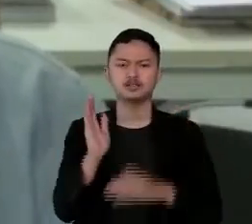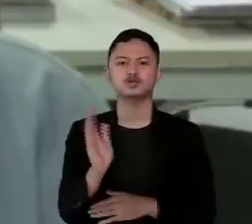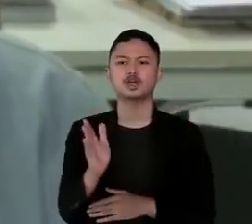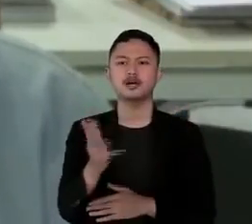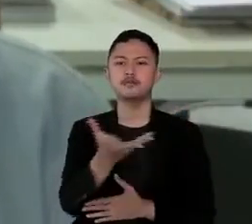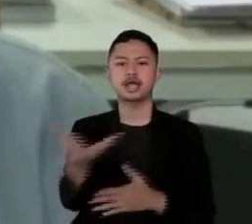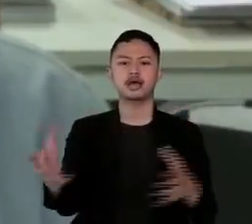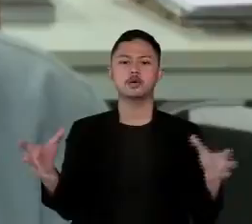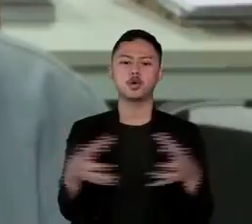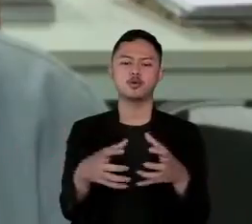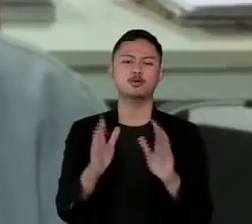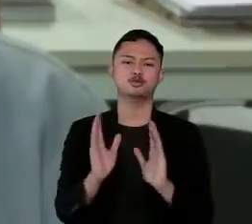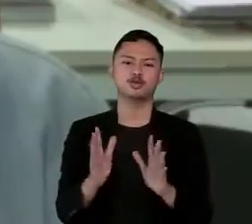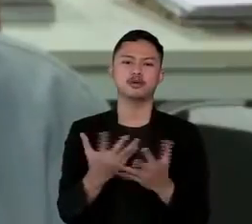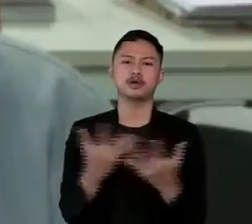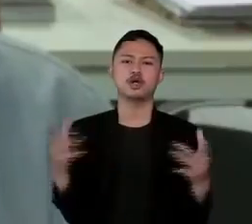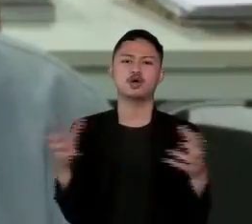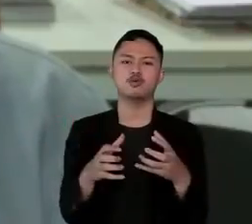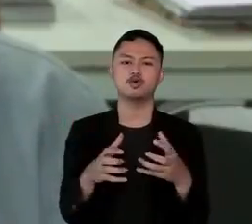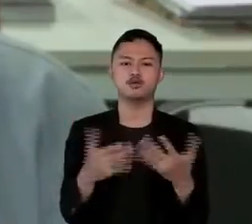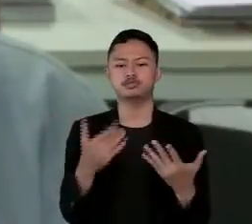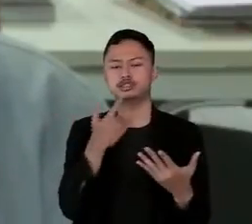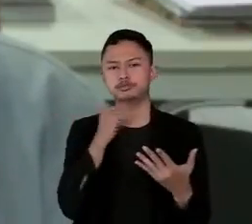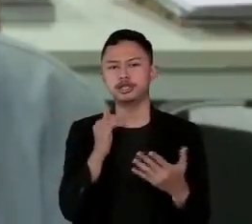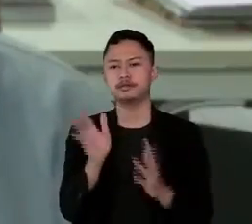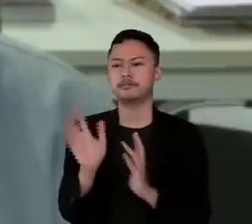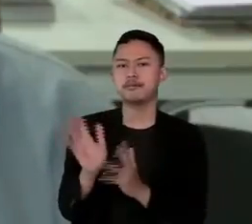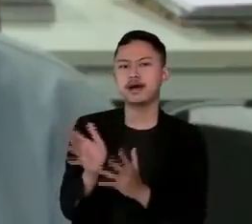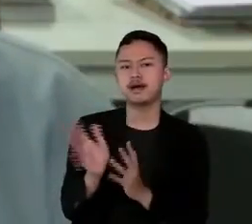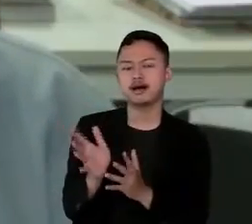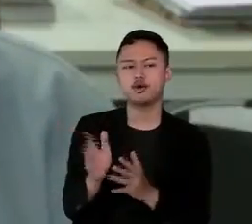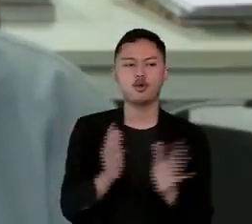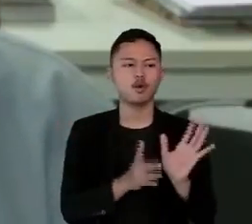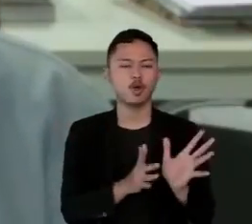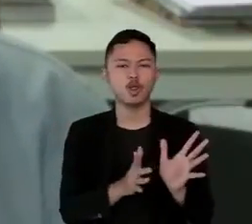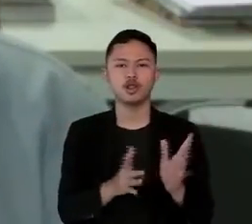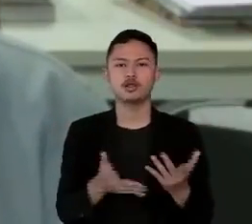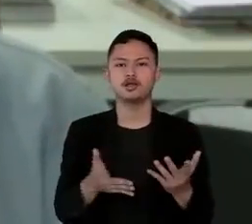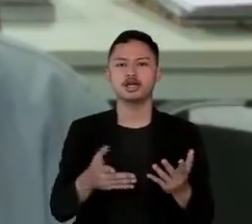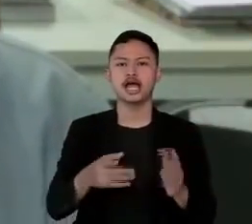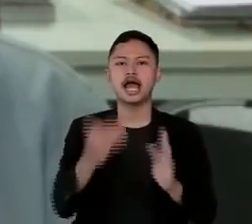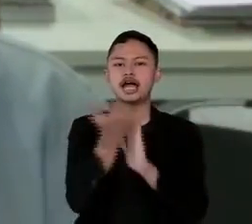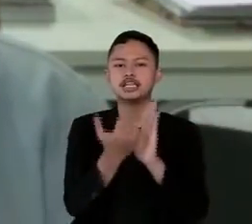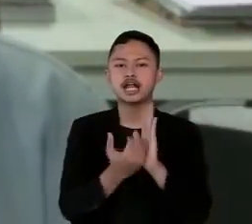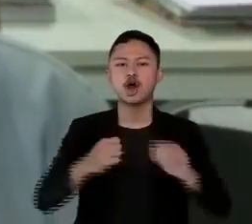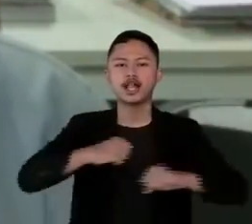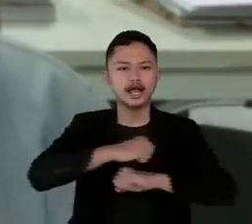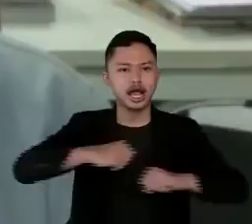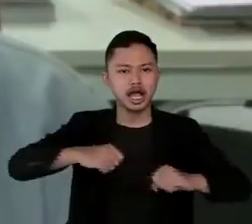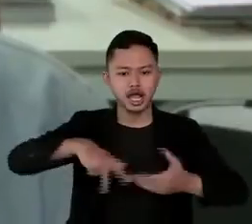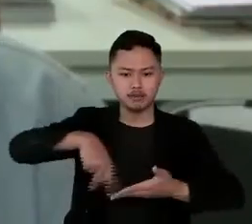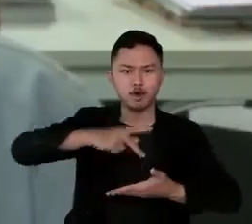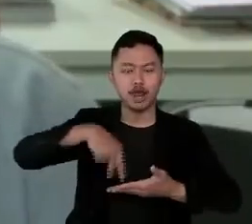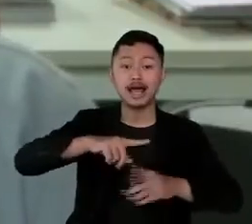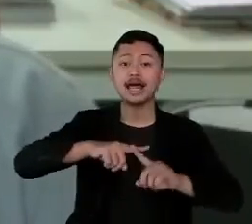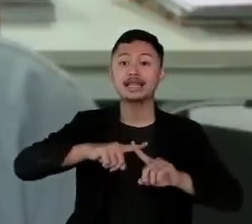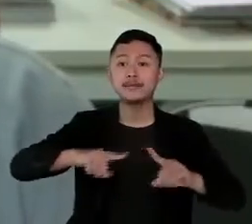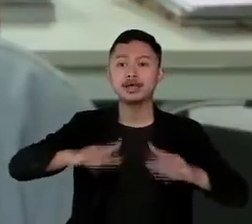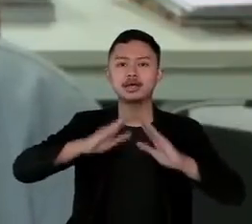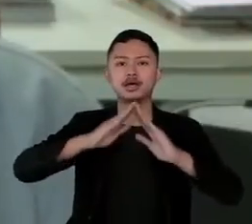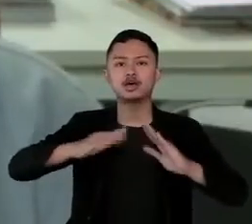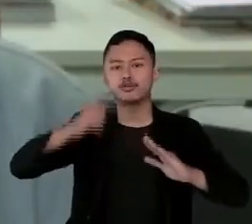Jadi mereka bergumul tidak Mereka menonton bola Stadion tetapi kemudian jumlah orang yang masuk rumah